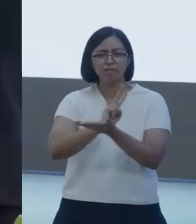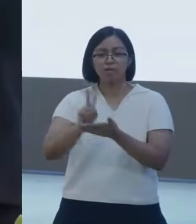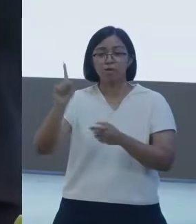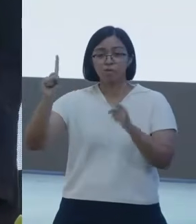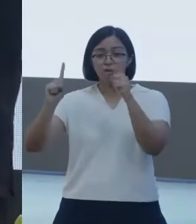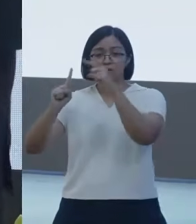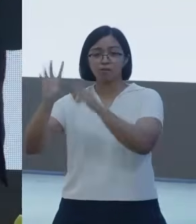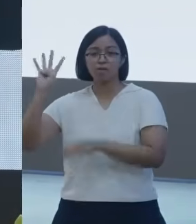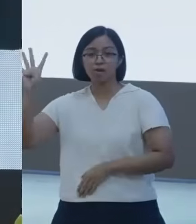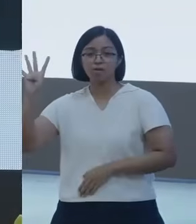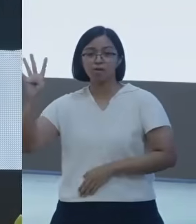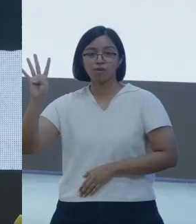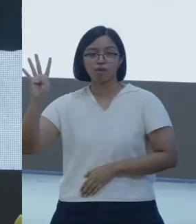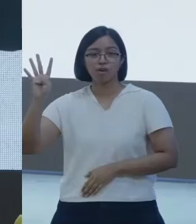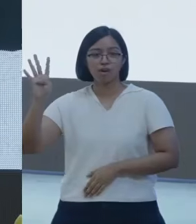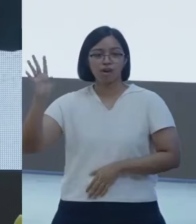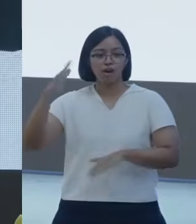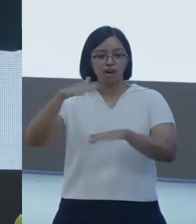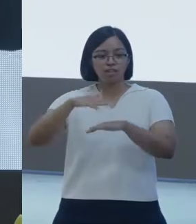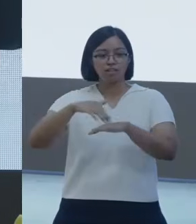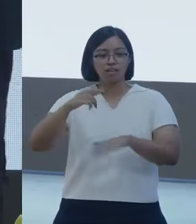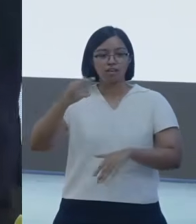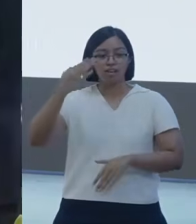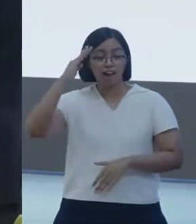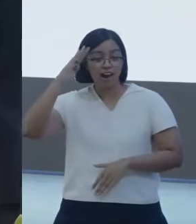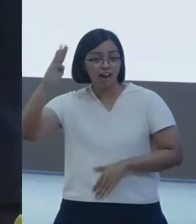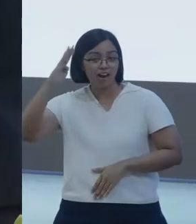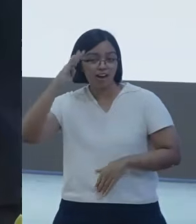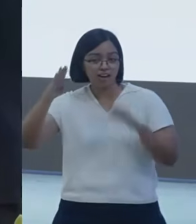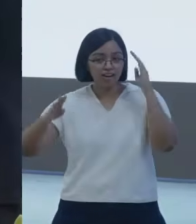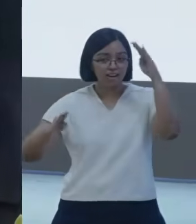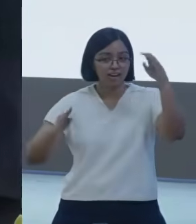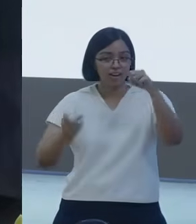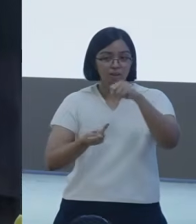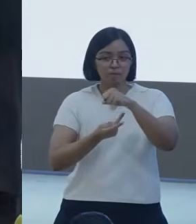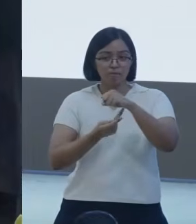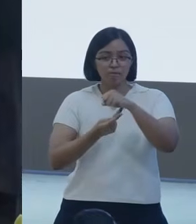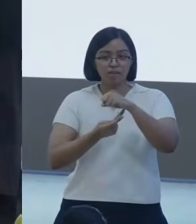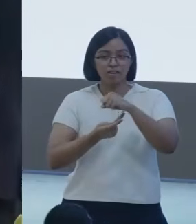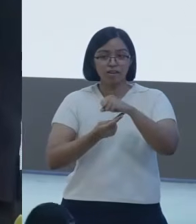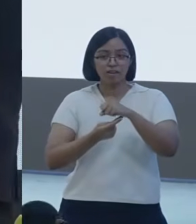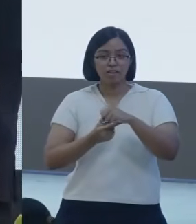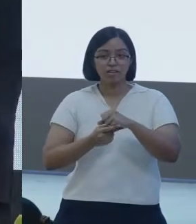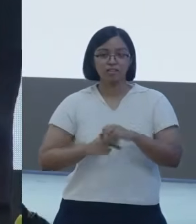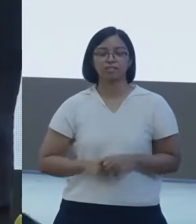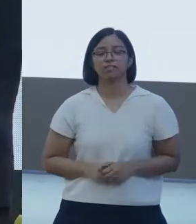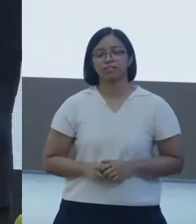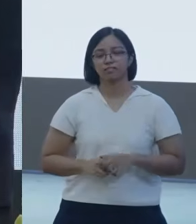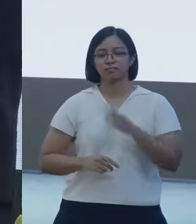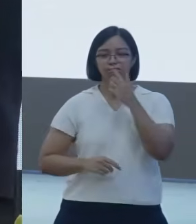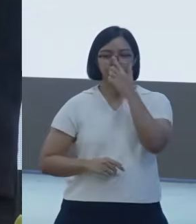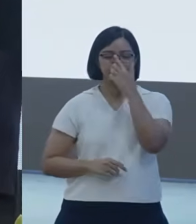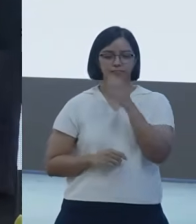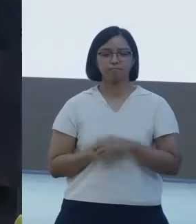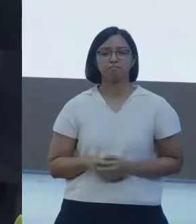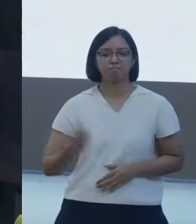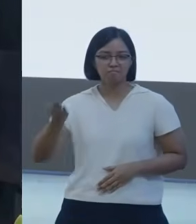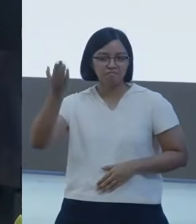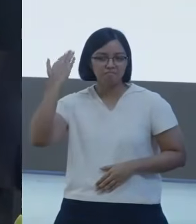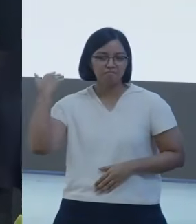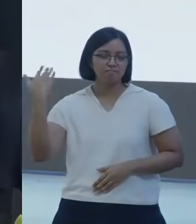na salutation o yung pagbati ng mga sumulat ng liham. Noong araw